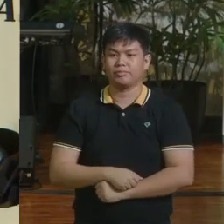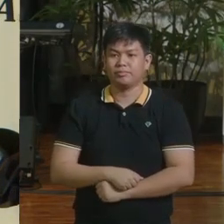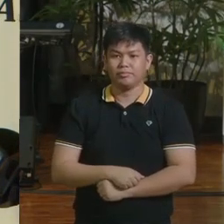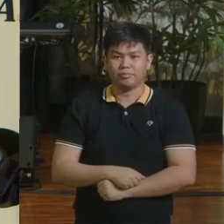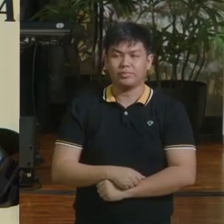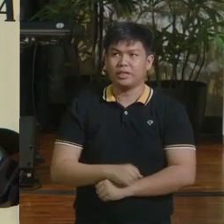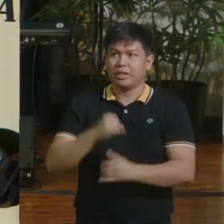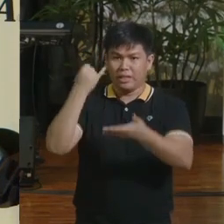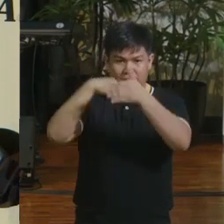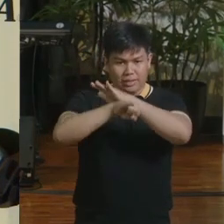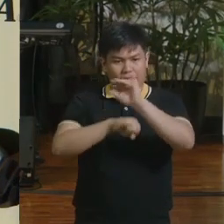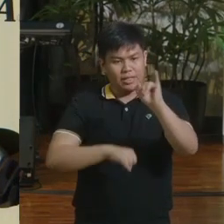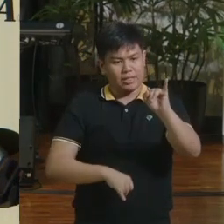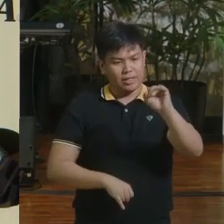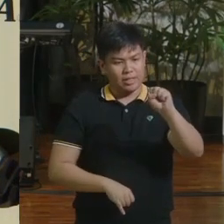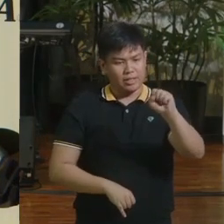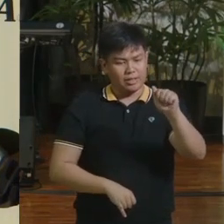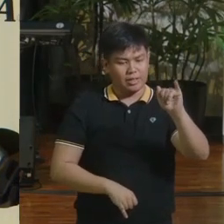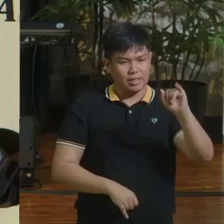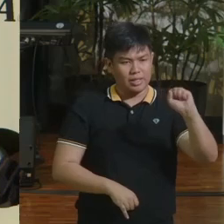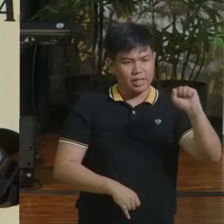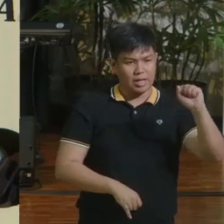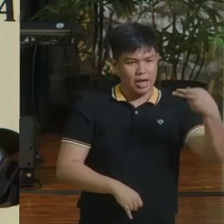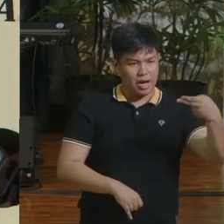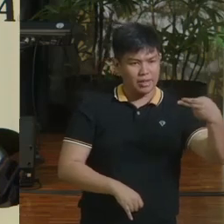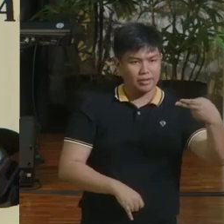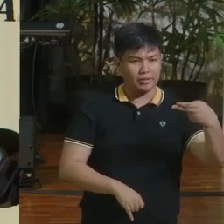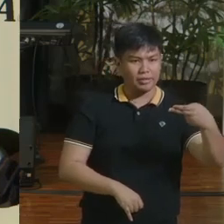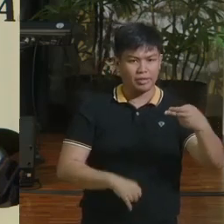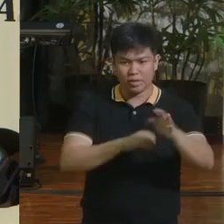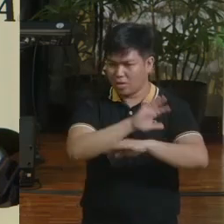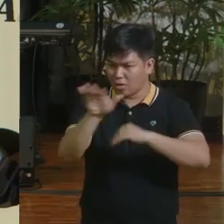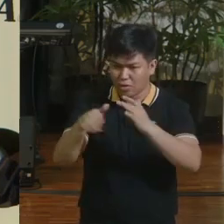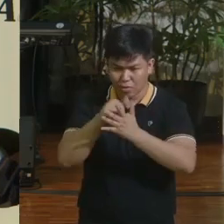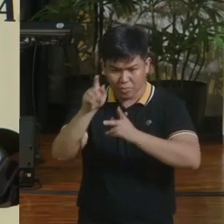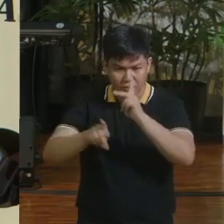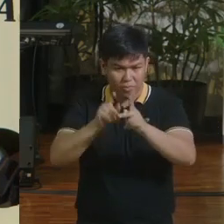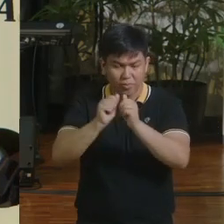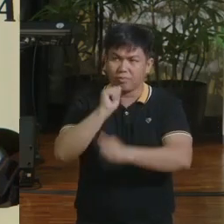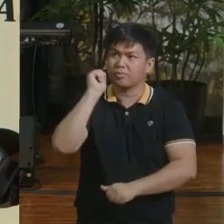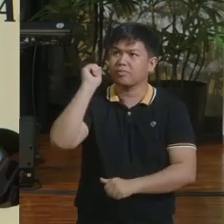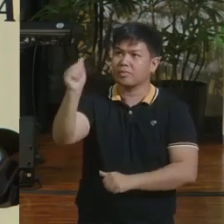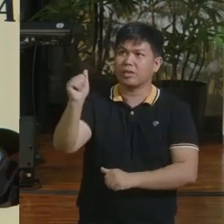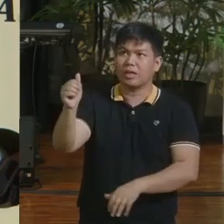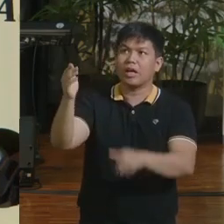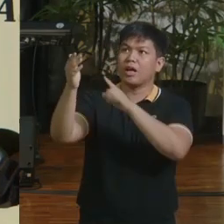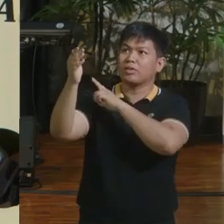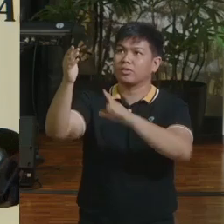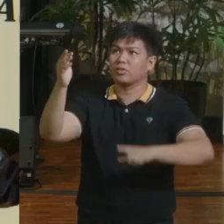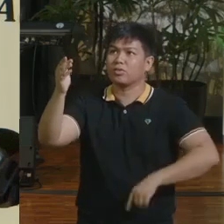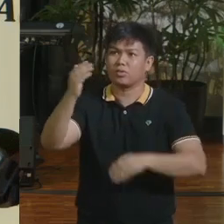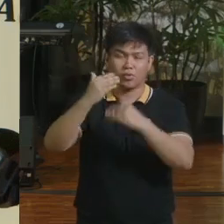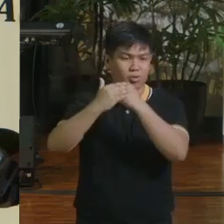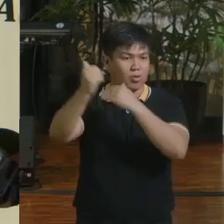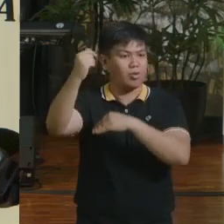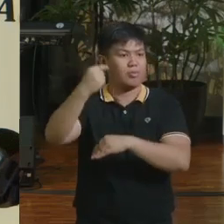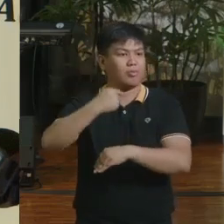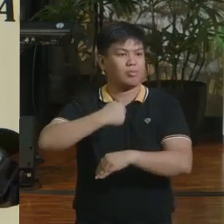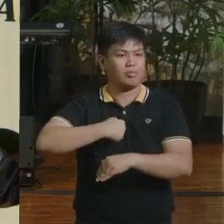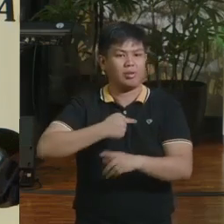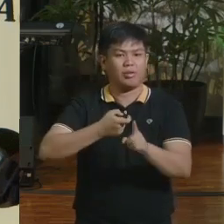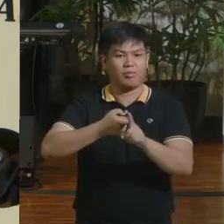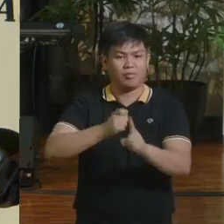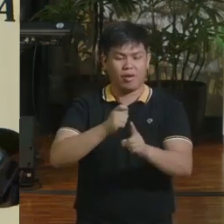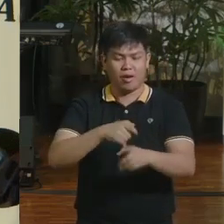Sabi ni Isaiah, listen to me, O coastlands, and give attention, you peoples from afar. The Lord called me from the